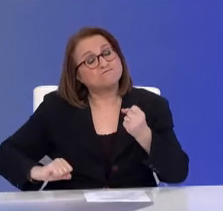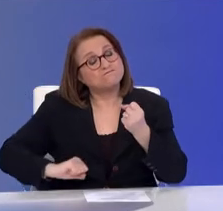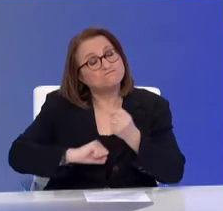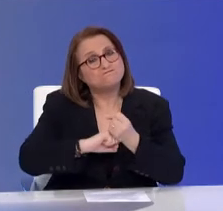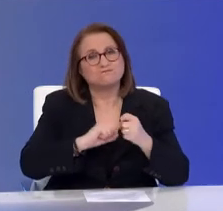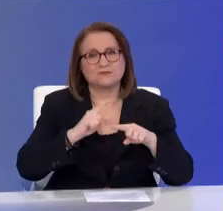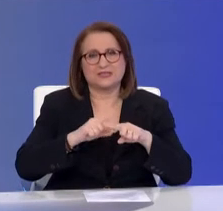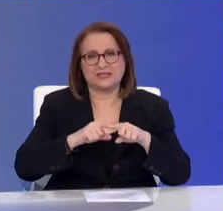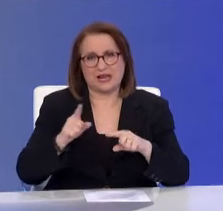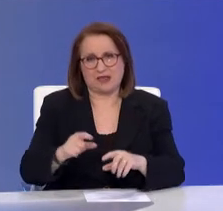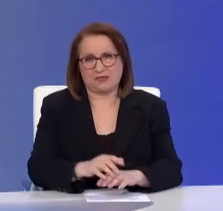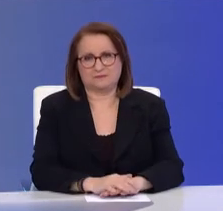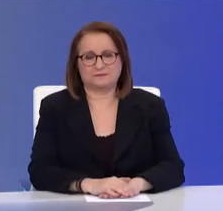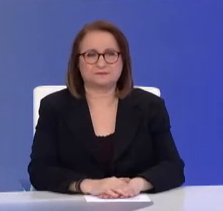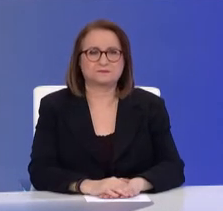ενσαρκώνει